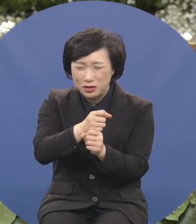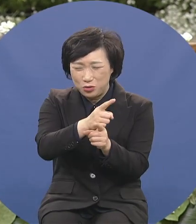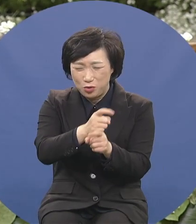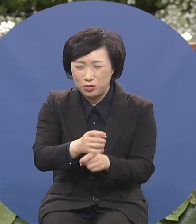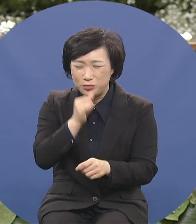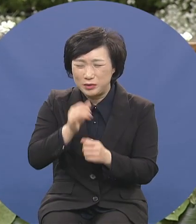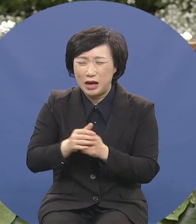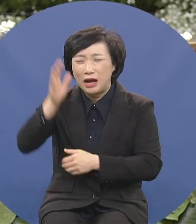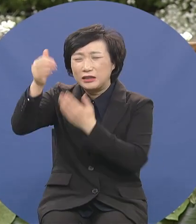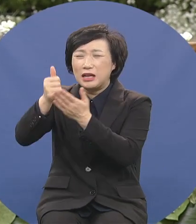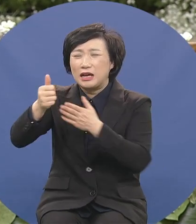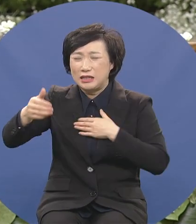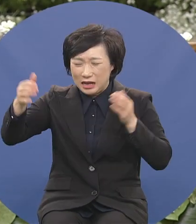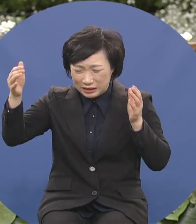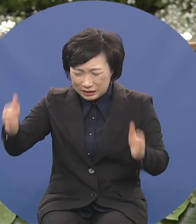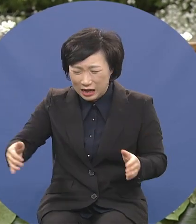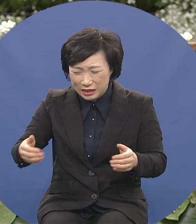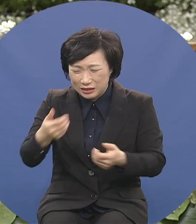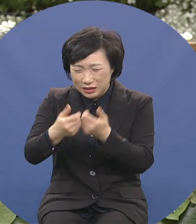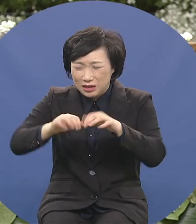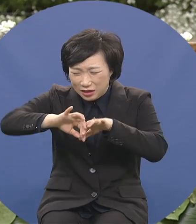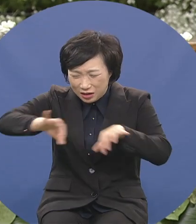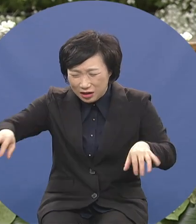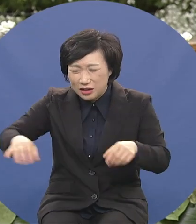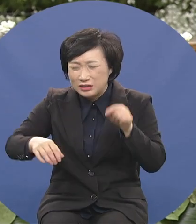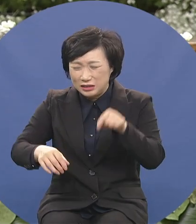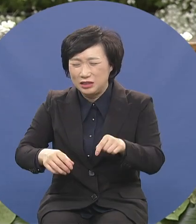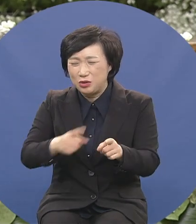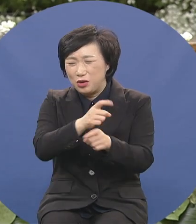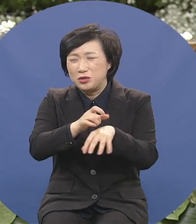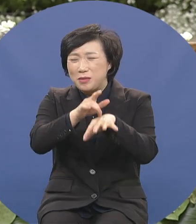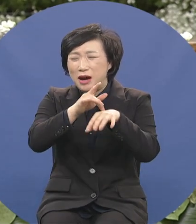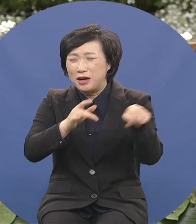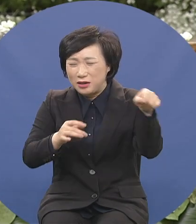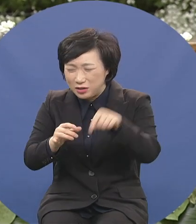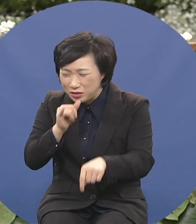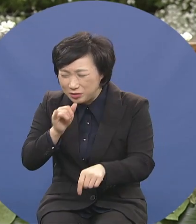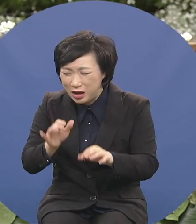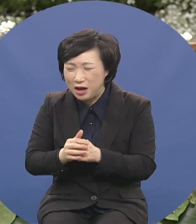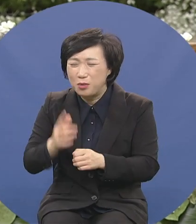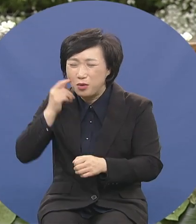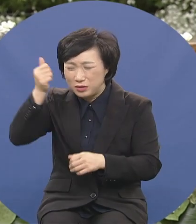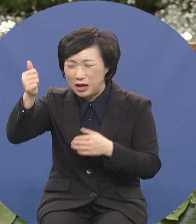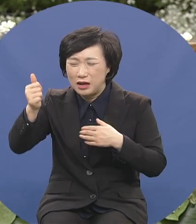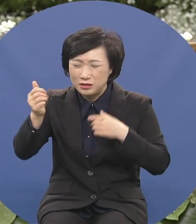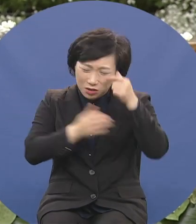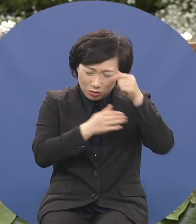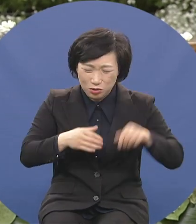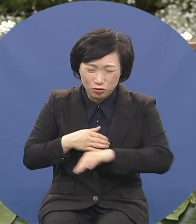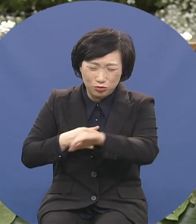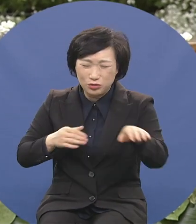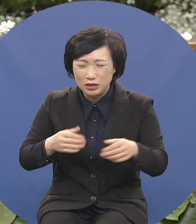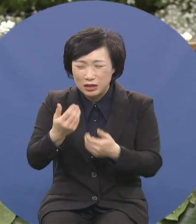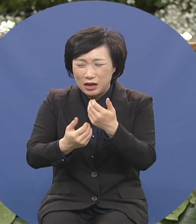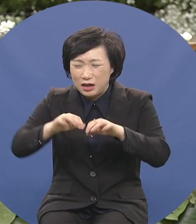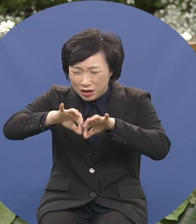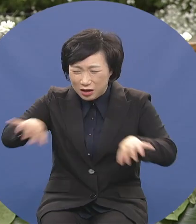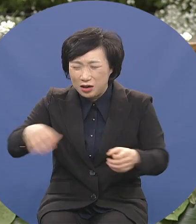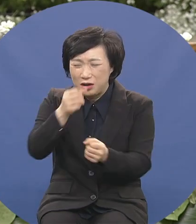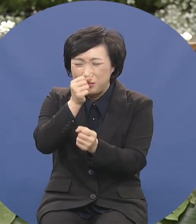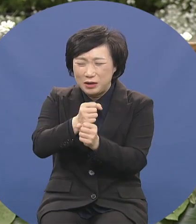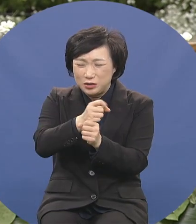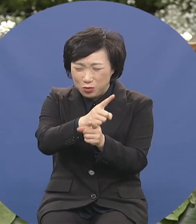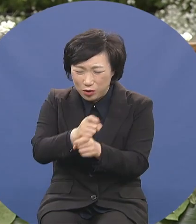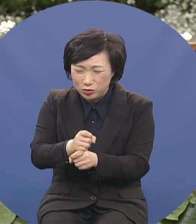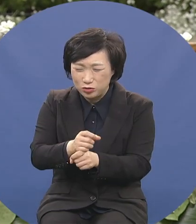하나님과 우리와 사이를 파괴하려는 이간 원수, 목사와 성도들을 갈라놓는 원수, 성도와